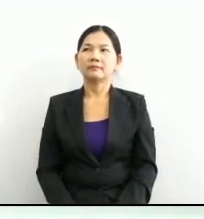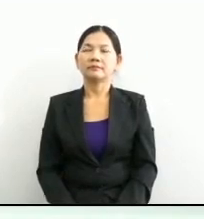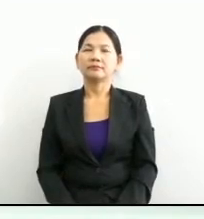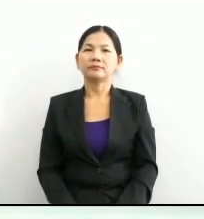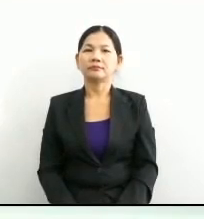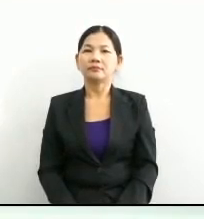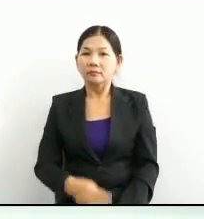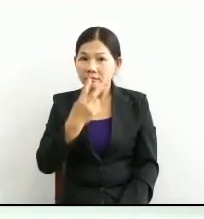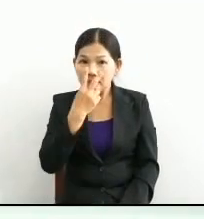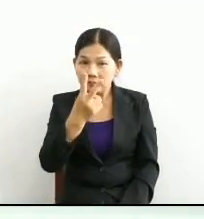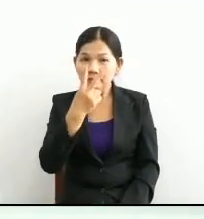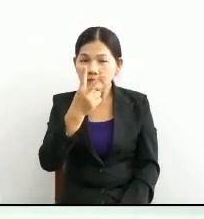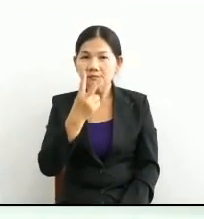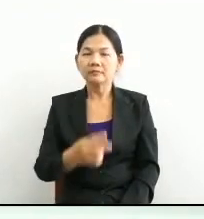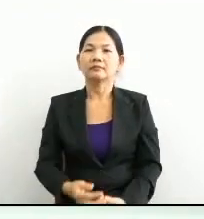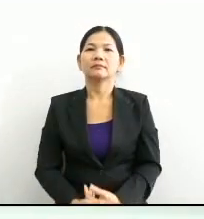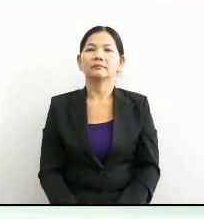Nói con mơ mơ.